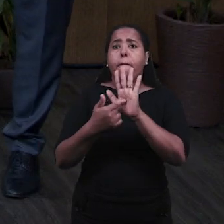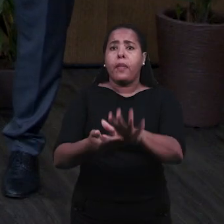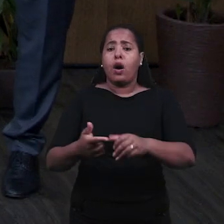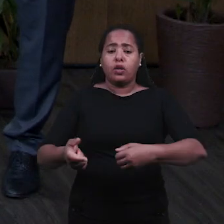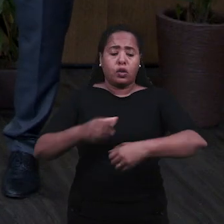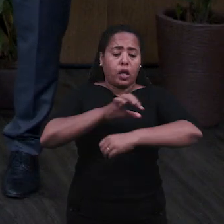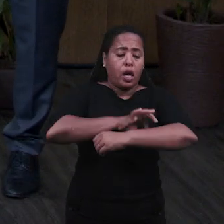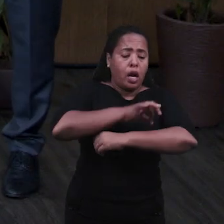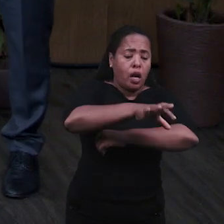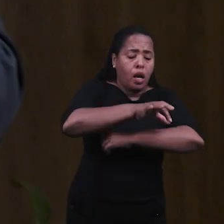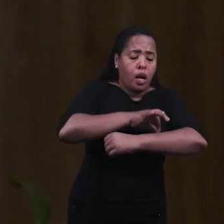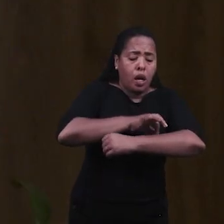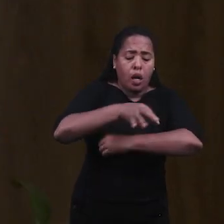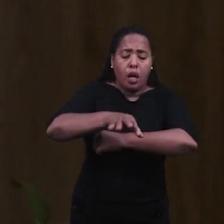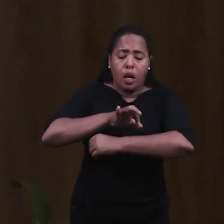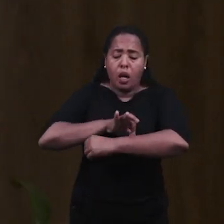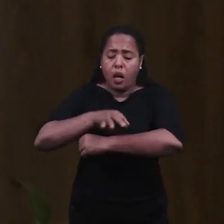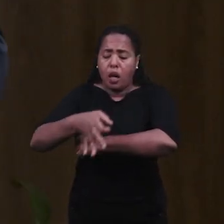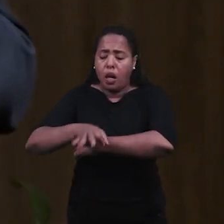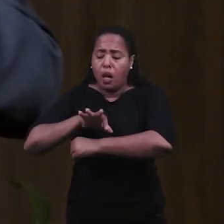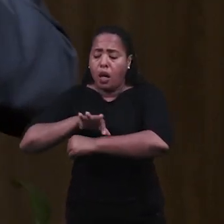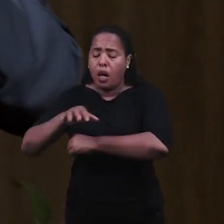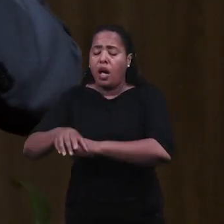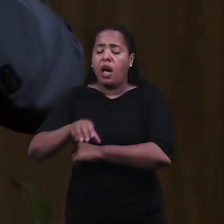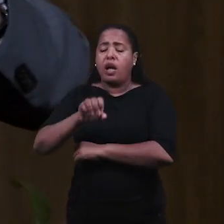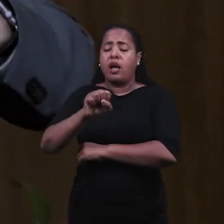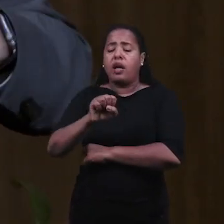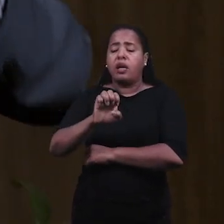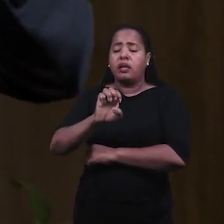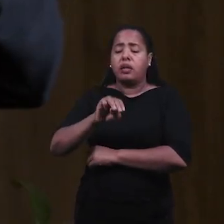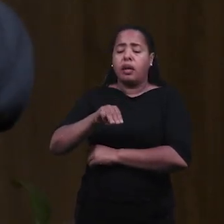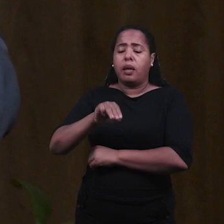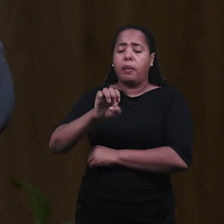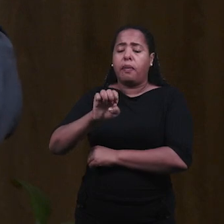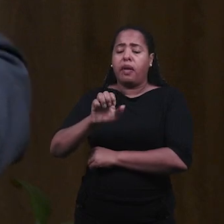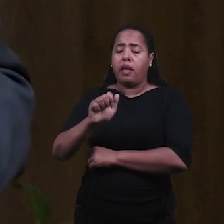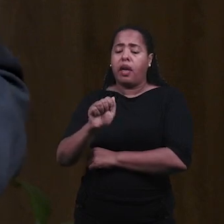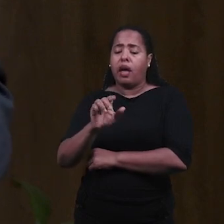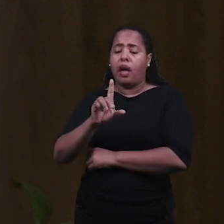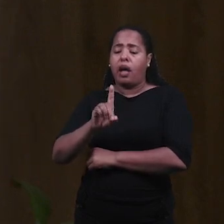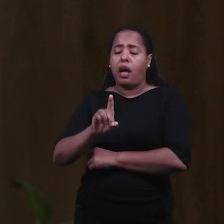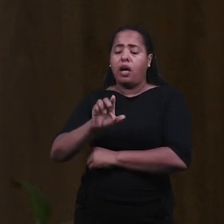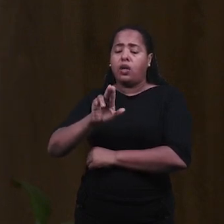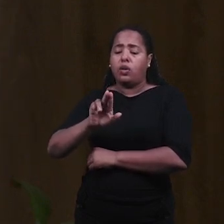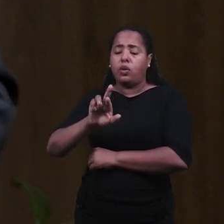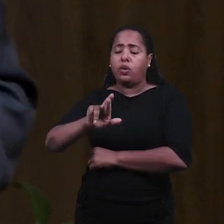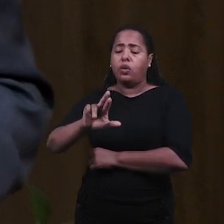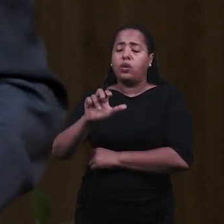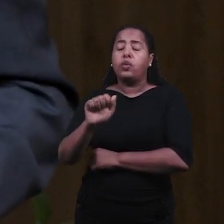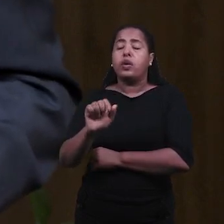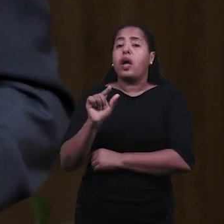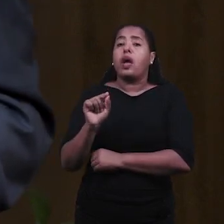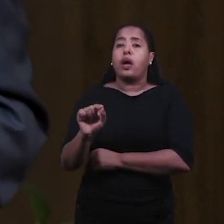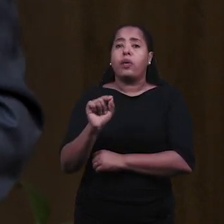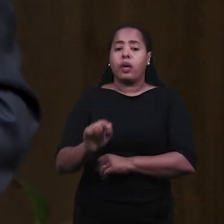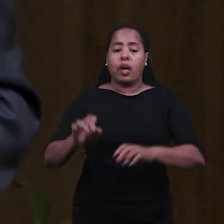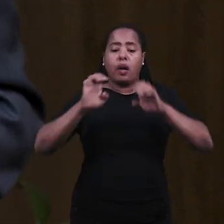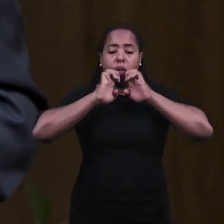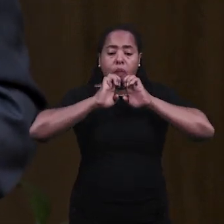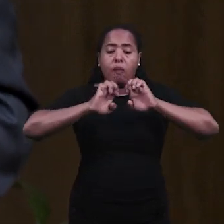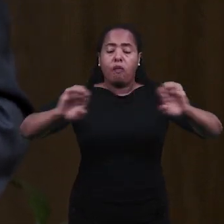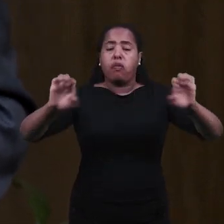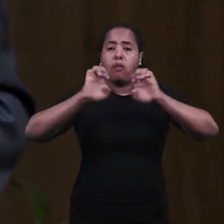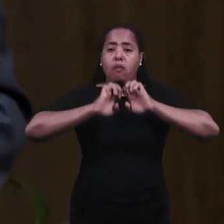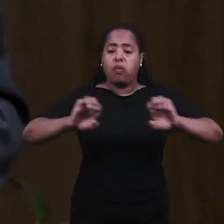autour de la sémence. C'est quoi cette sémence? C'est l'annonce, c'est la